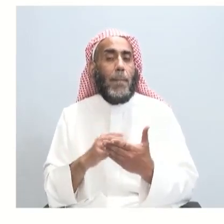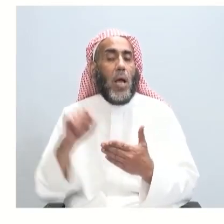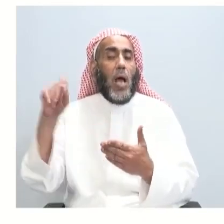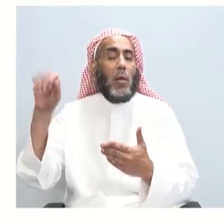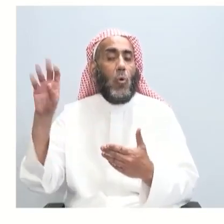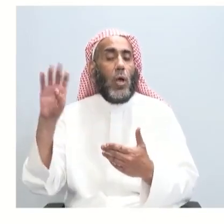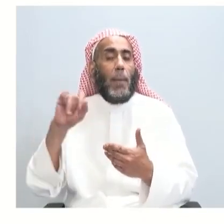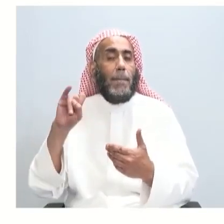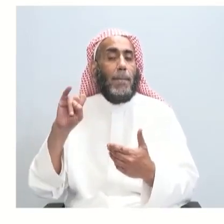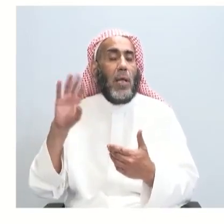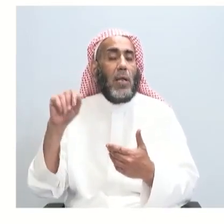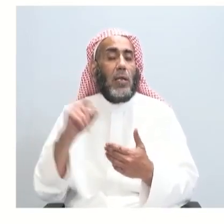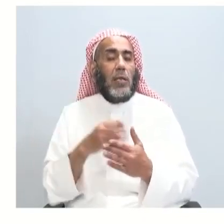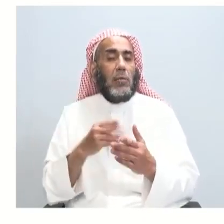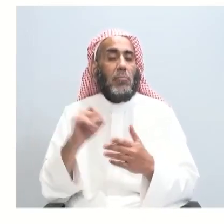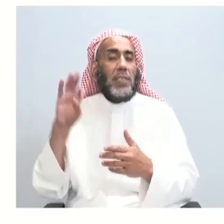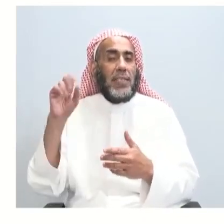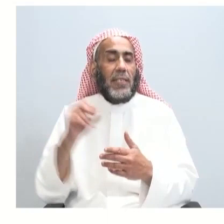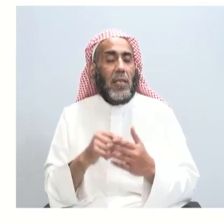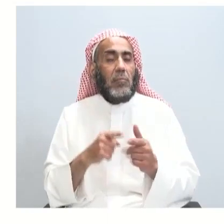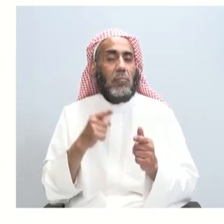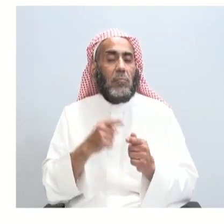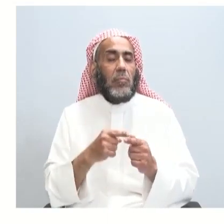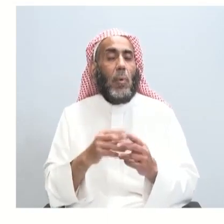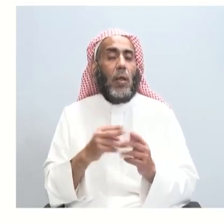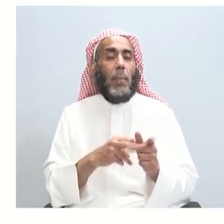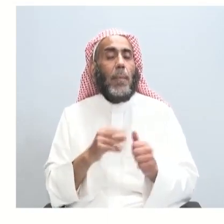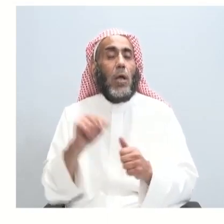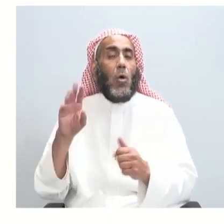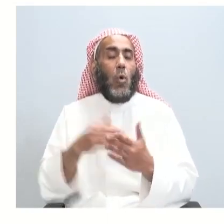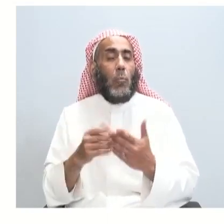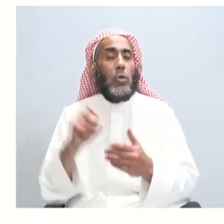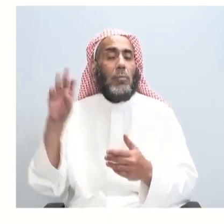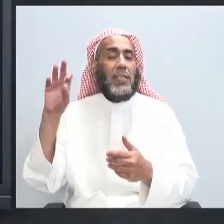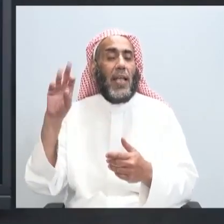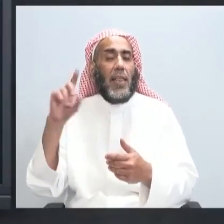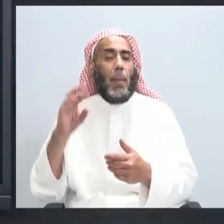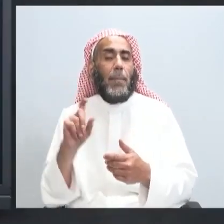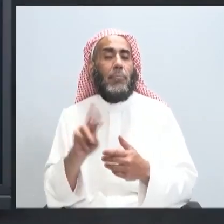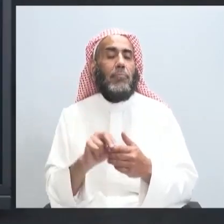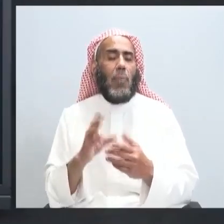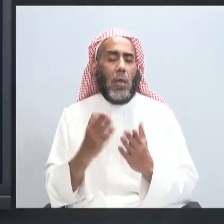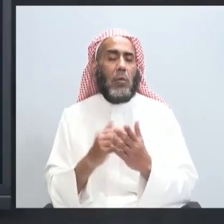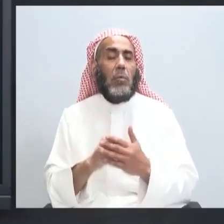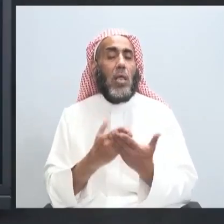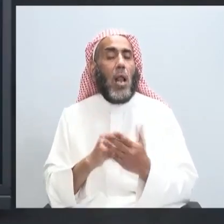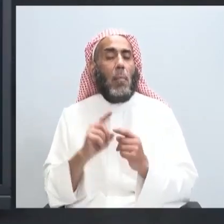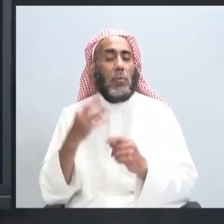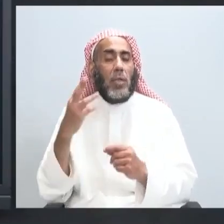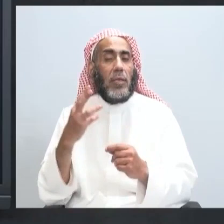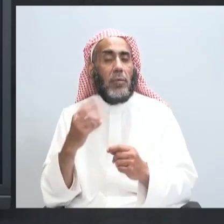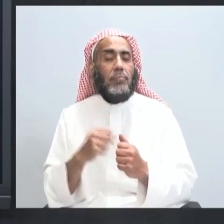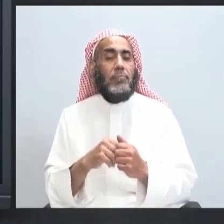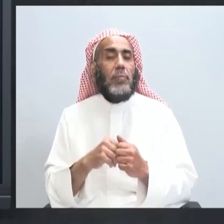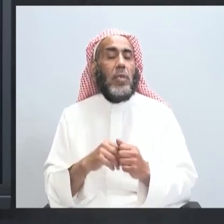المحكم ايضا تبع والمحكم ايضا تبع العين وايضا معجم التهذيب معجم التهذيب هذه المعاجم الثلاثه